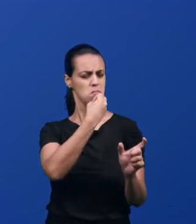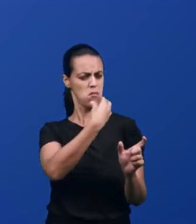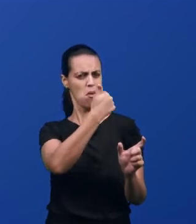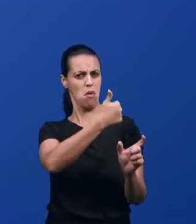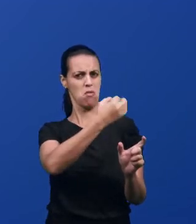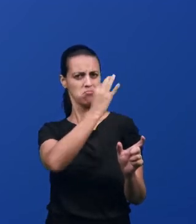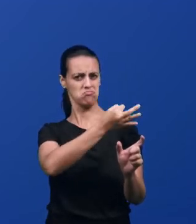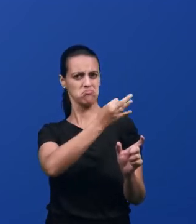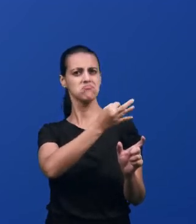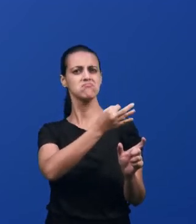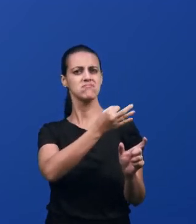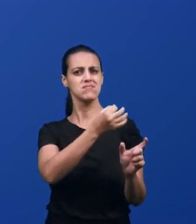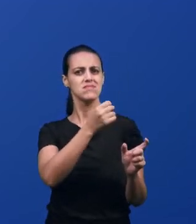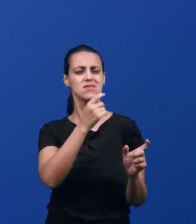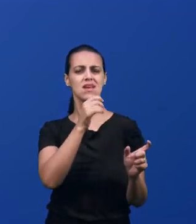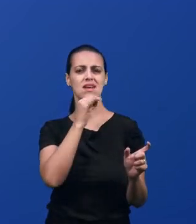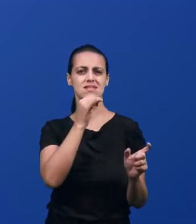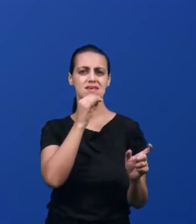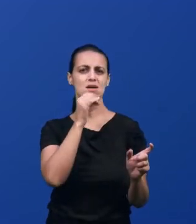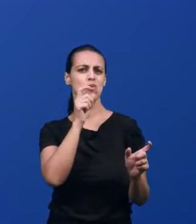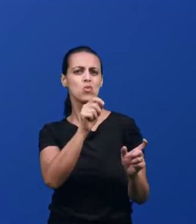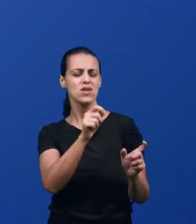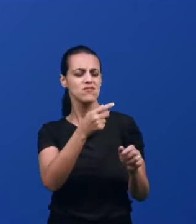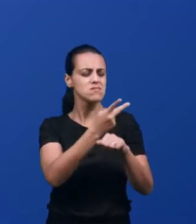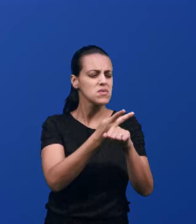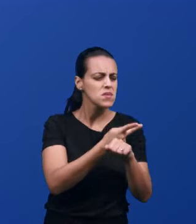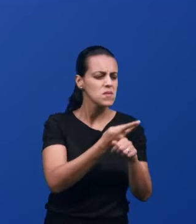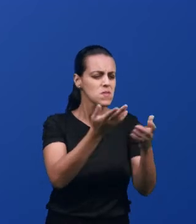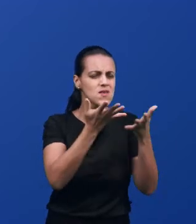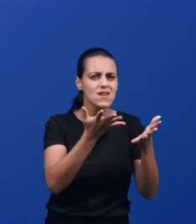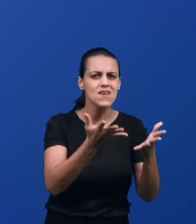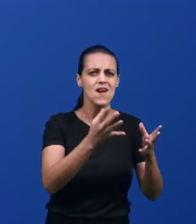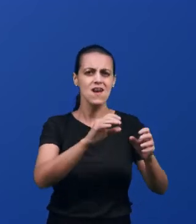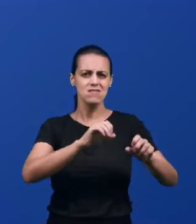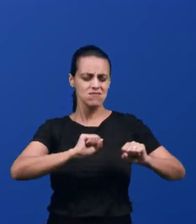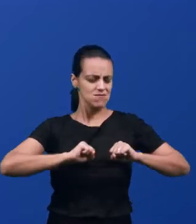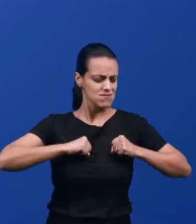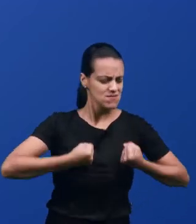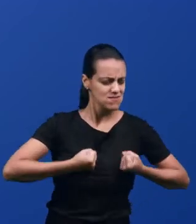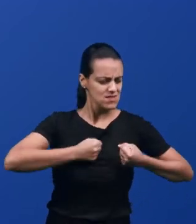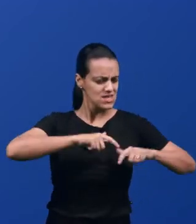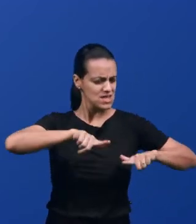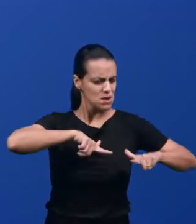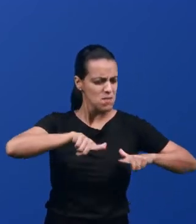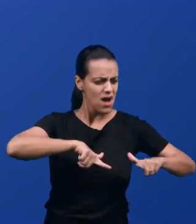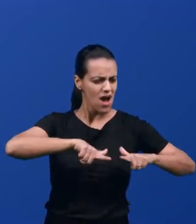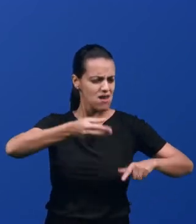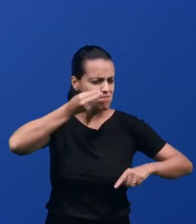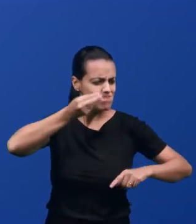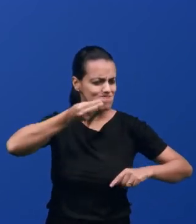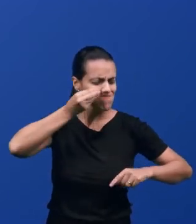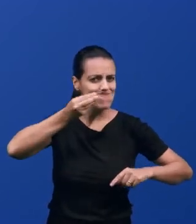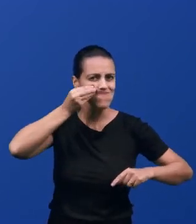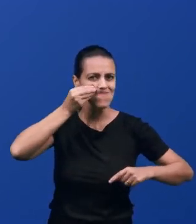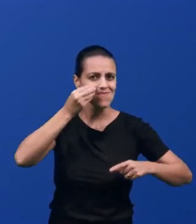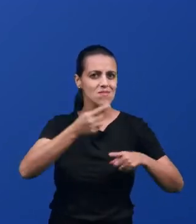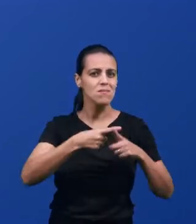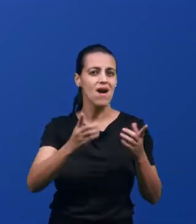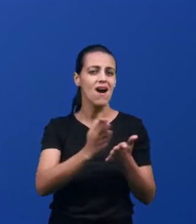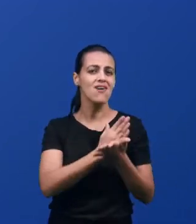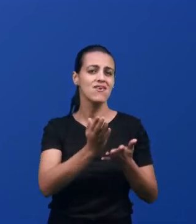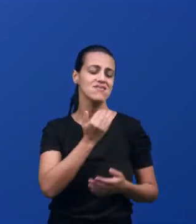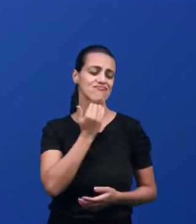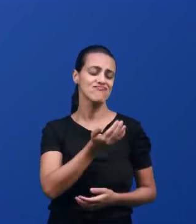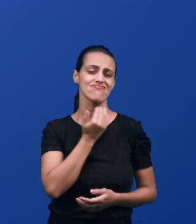efficience et efficacité. Efficience, c'est ce qu'on cherche, on fait le plus grand effort